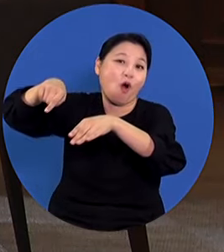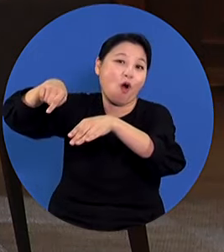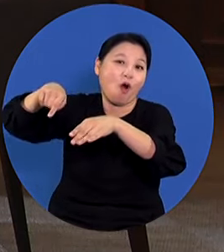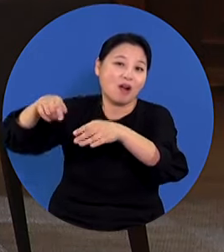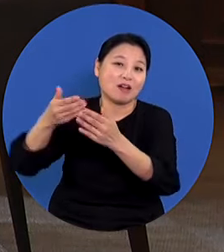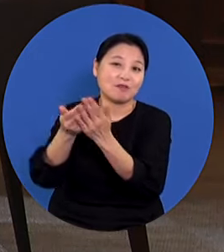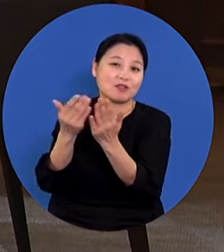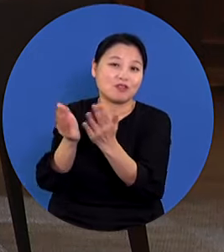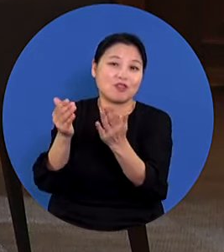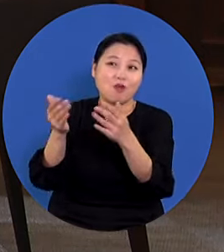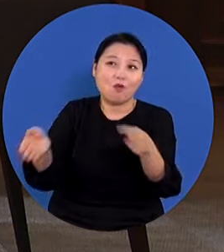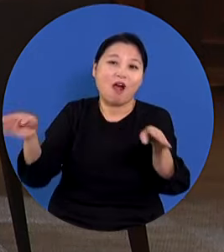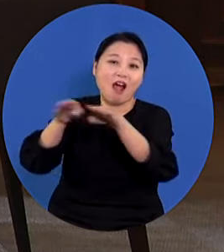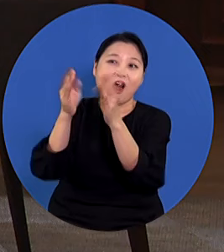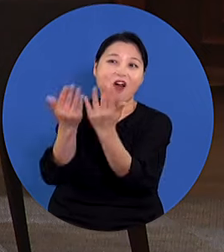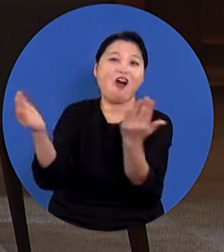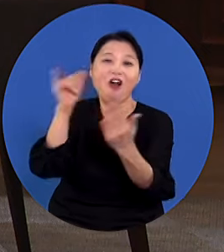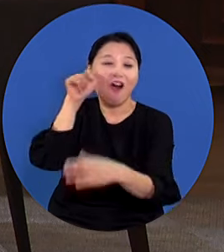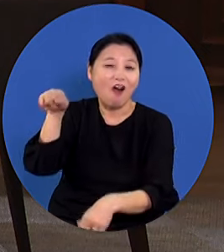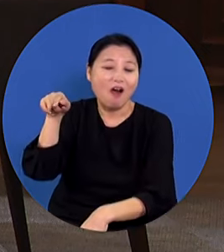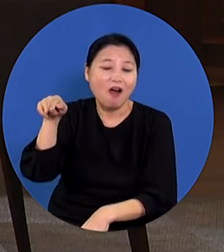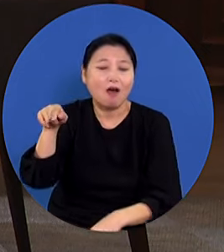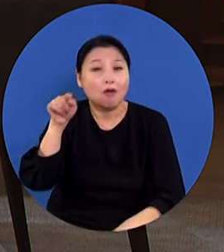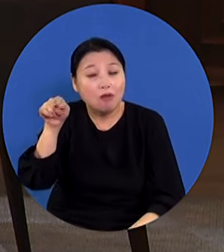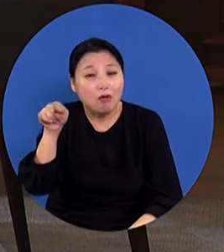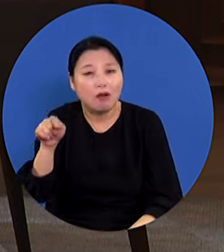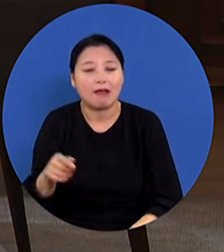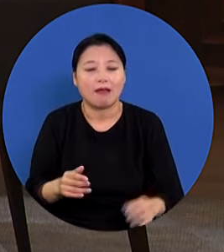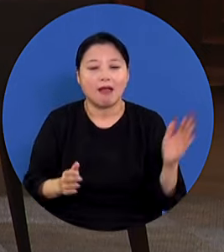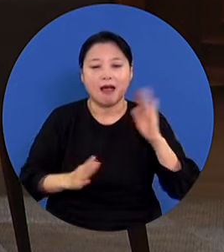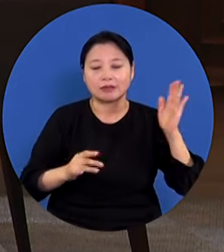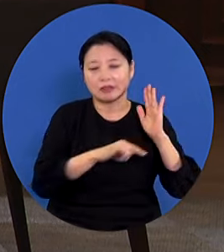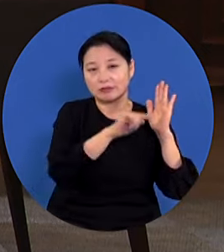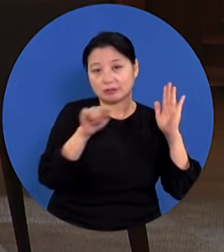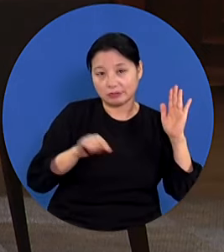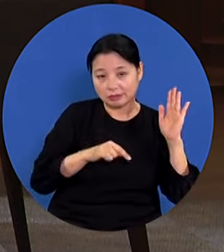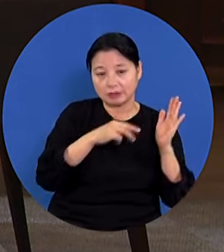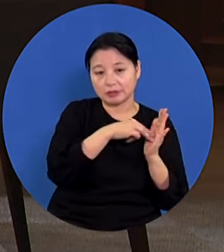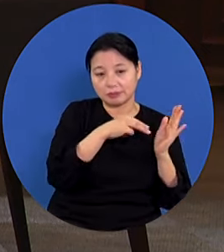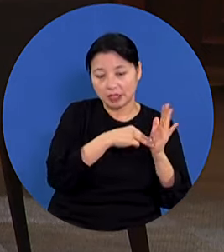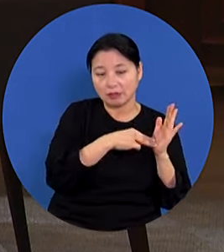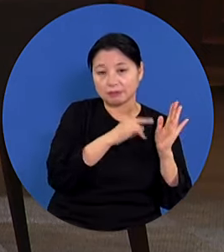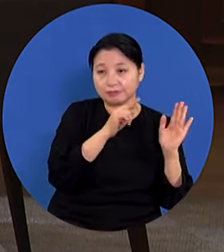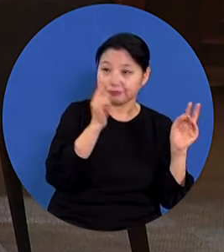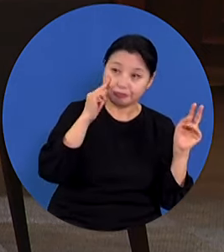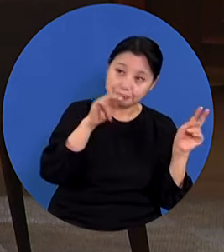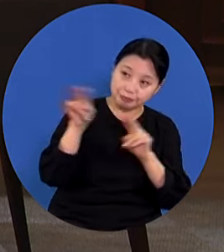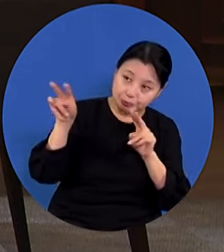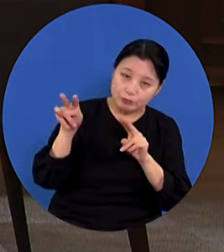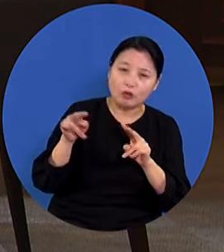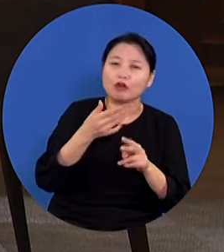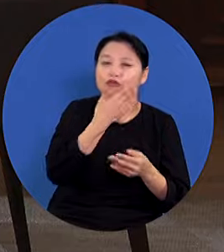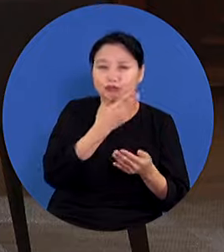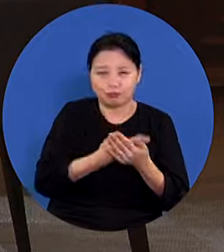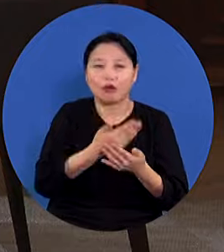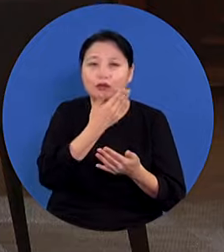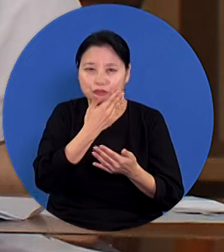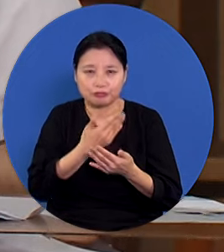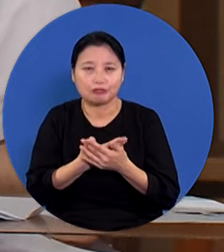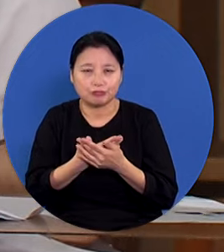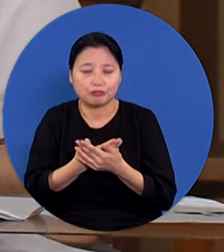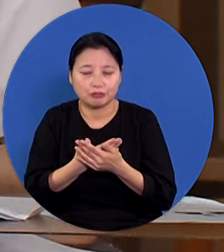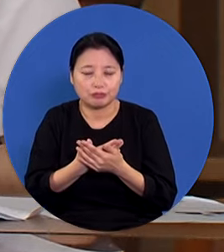미술관을 하고 있고요. 그런데 저는 그런 거가 예, 예. 다 학생들한테 입장에서 봤을 때는 다 중요한